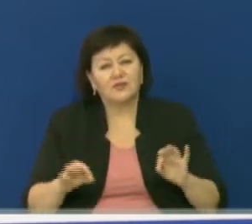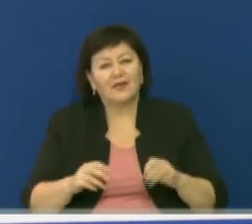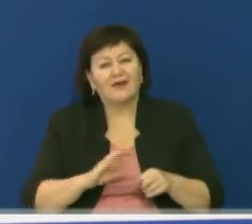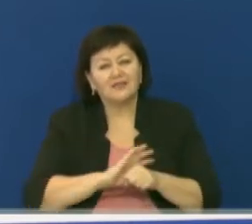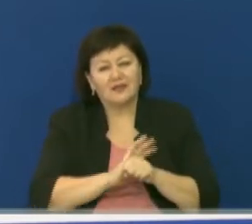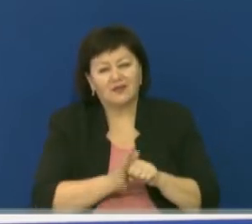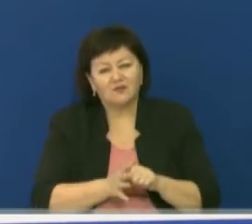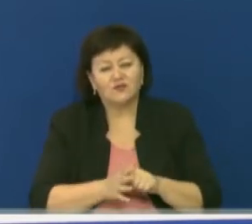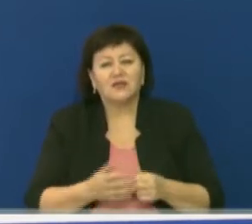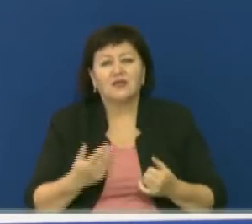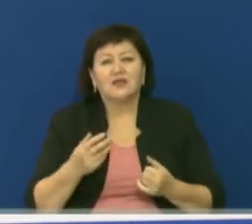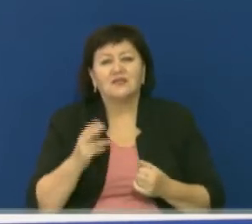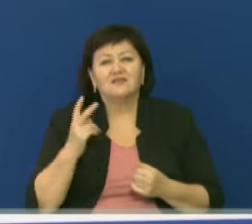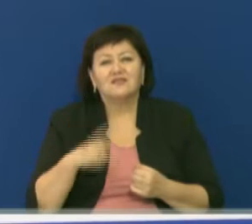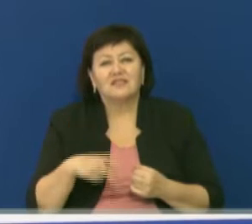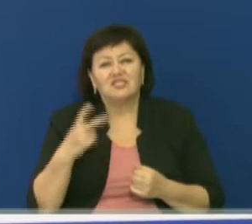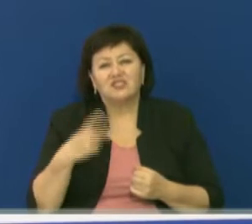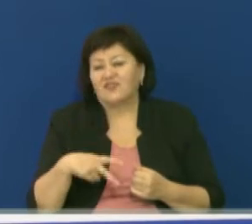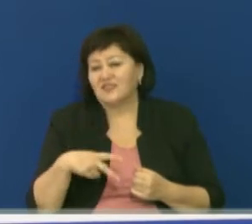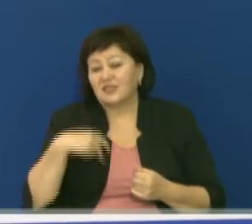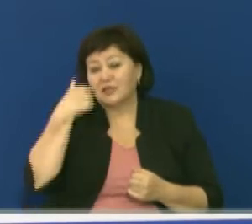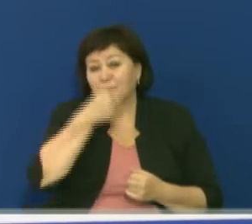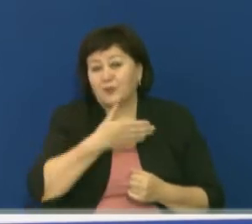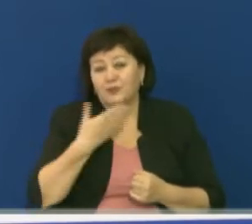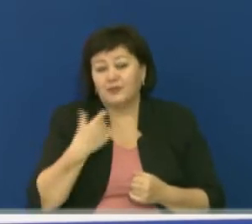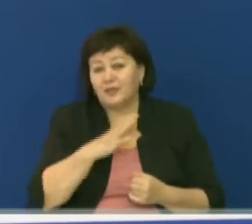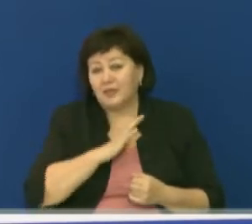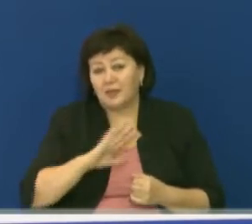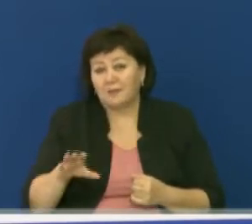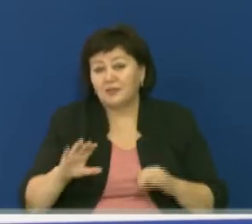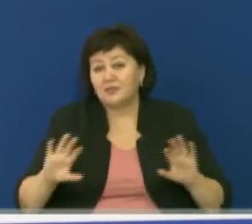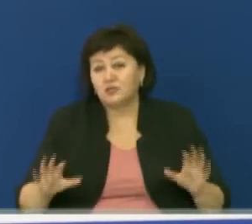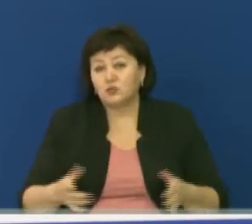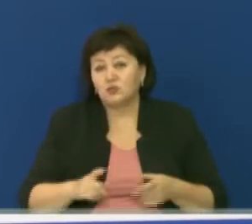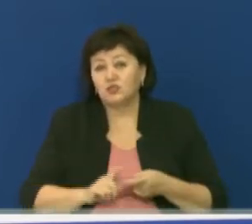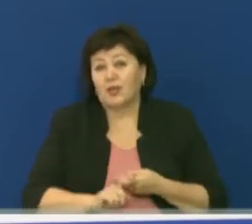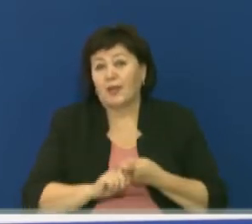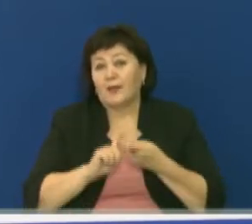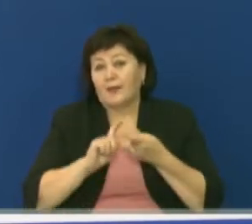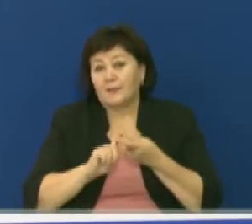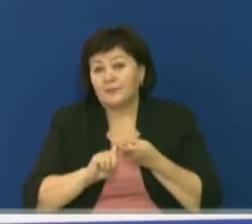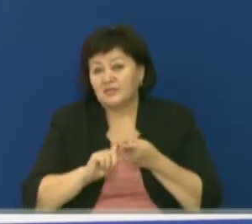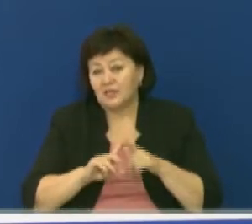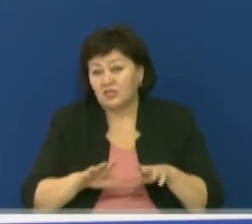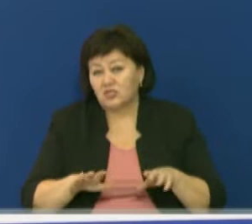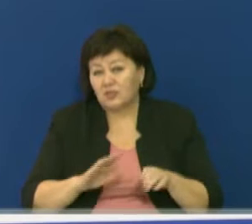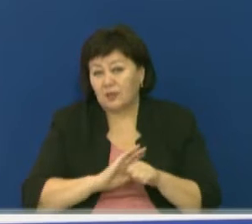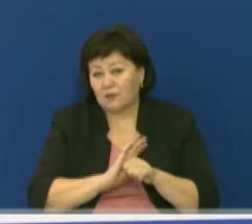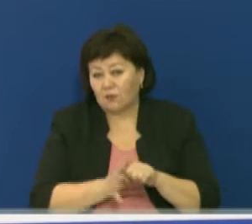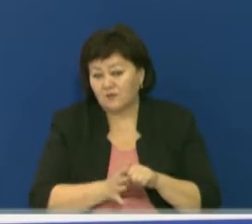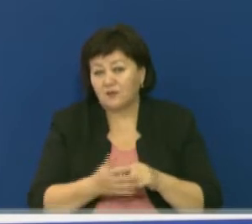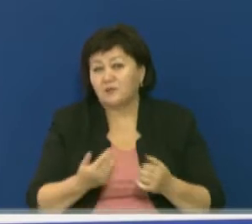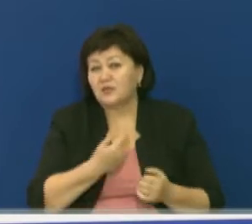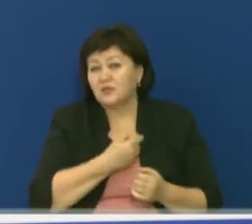что в 2020-м на побережье не было зафиксировано ни одного случая заражения, отметил Даниал Ахметов. Также он сообщил, что